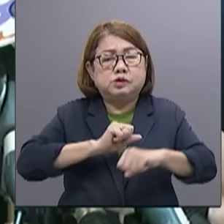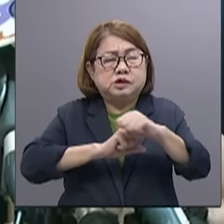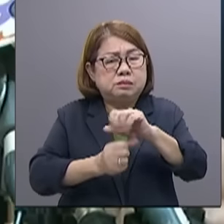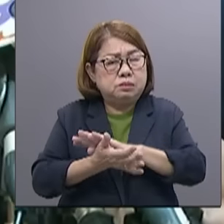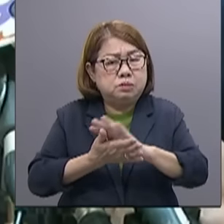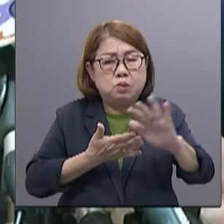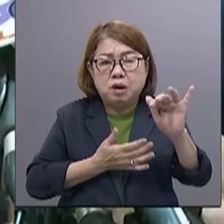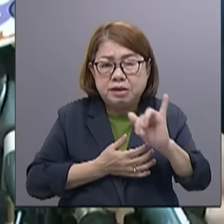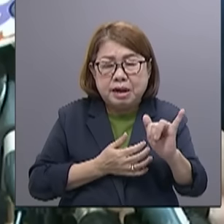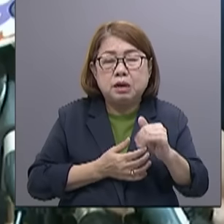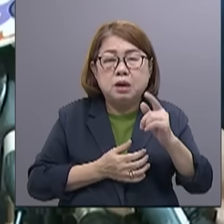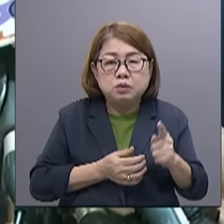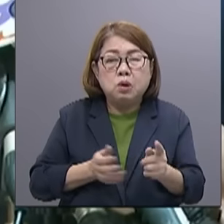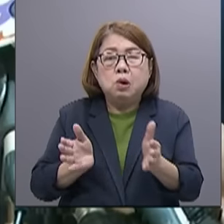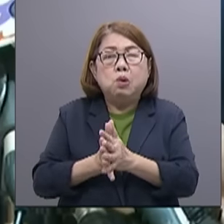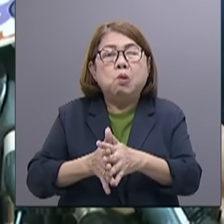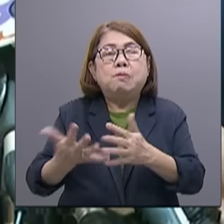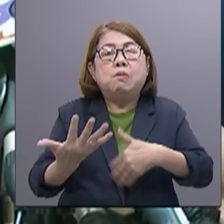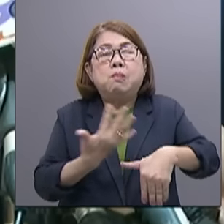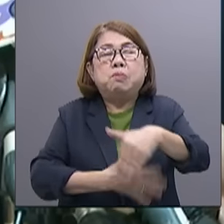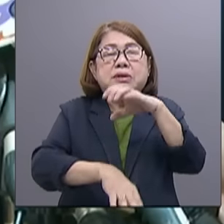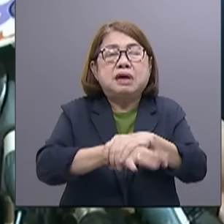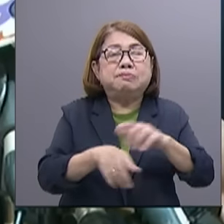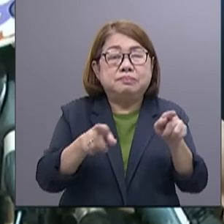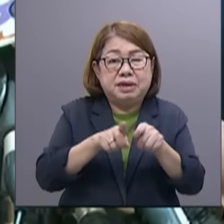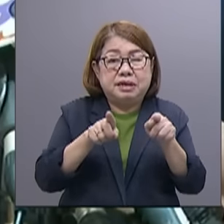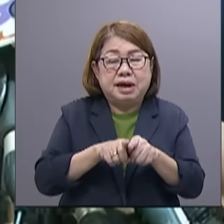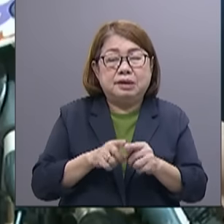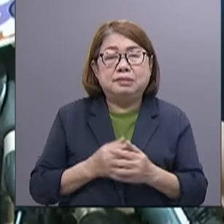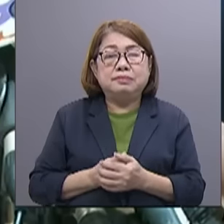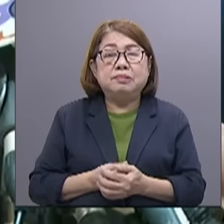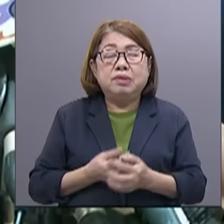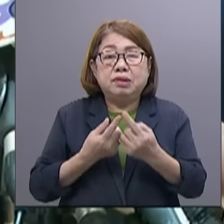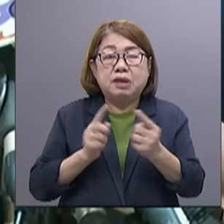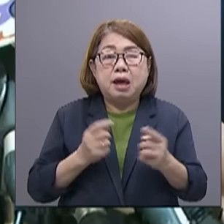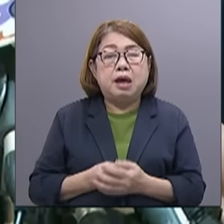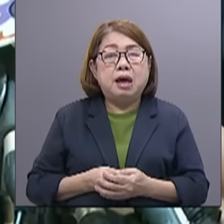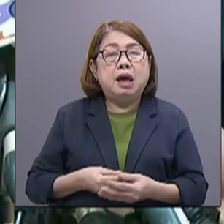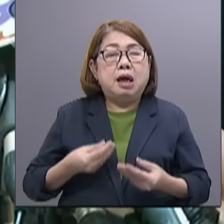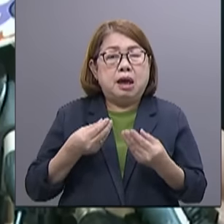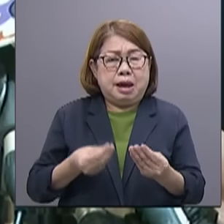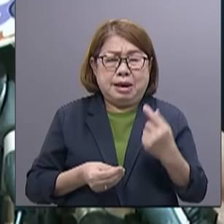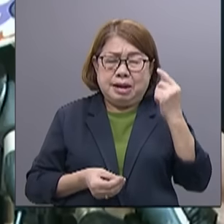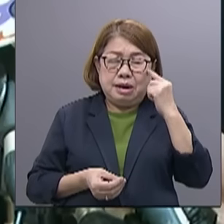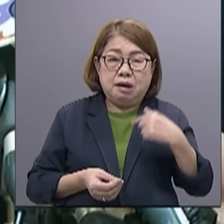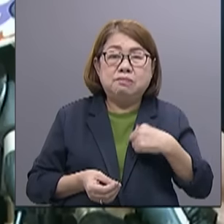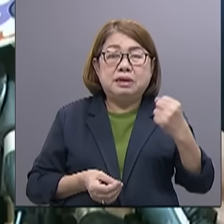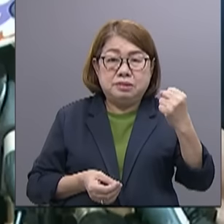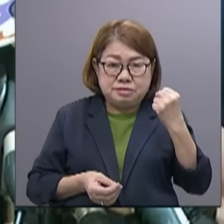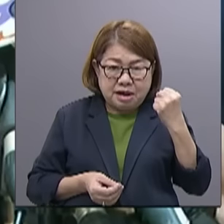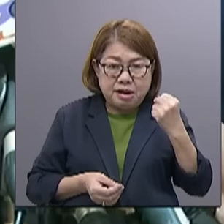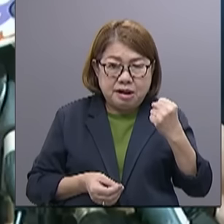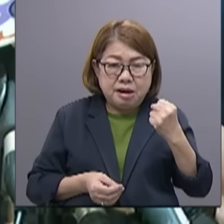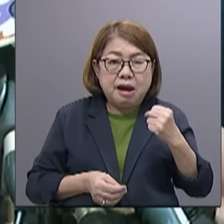ไปอยู่กับคนอื่นๆรวมทั้งเพื่อให้เกิดความมั่นใจเราจึงเอามาอยู่ที่กรุงเ